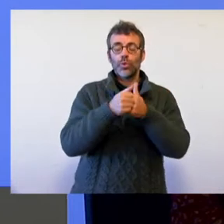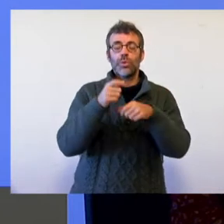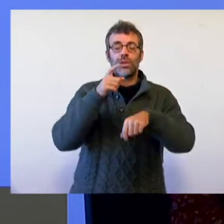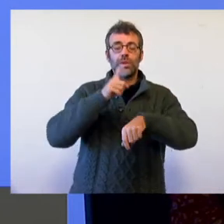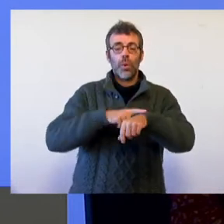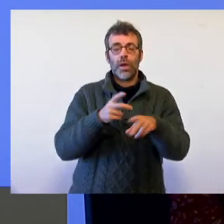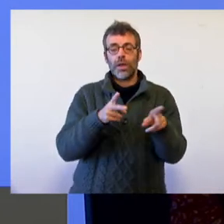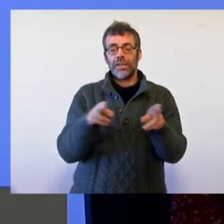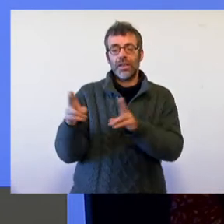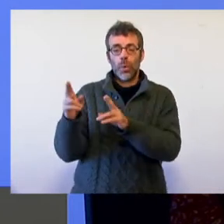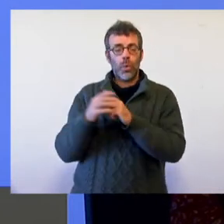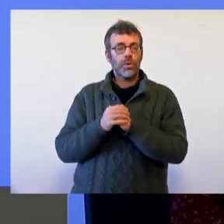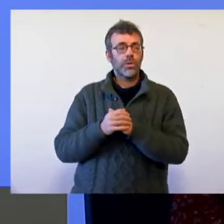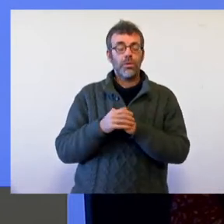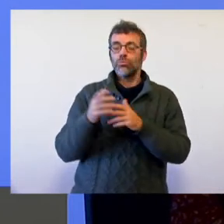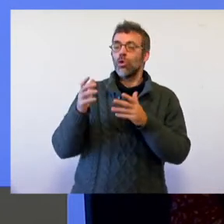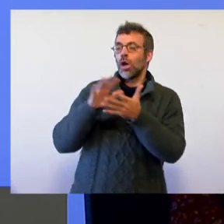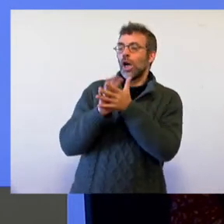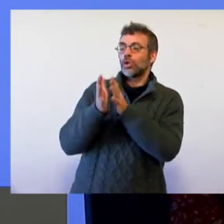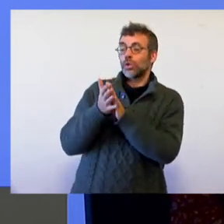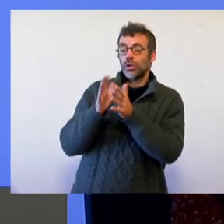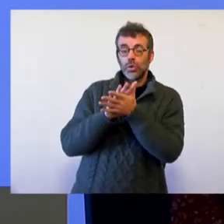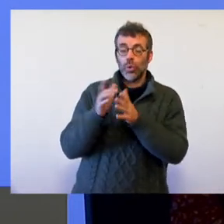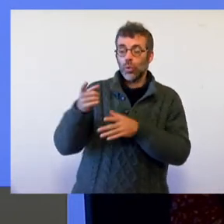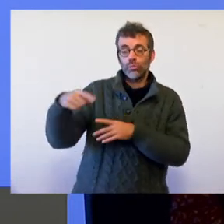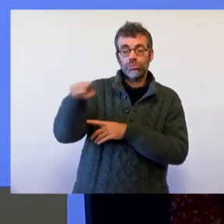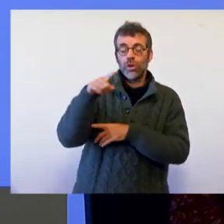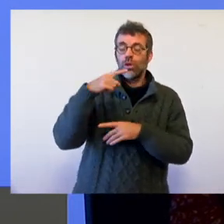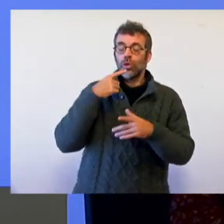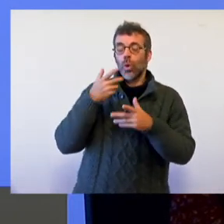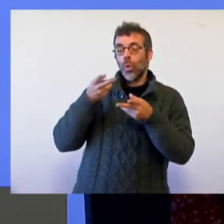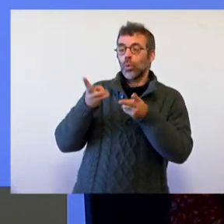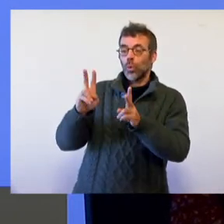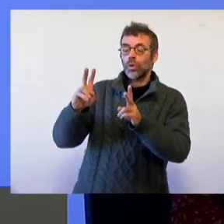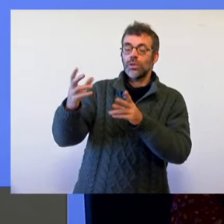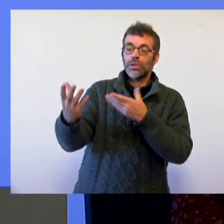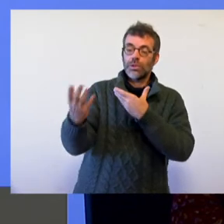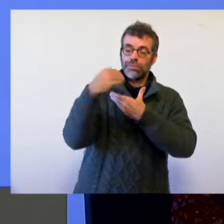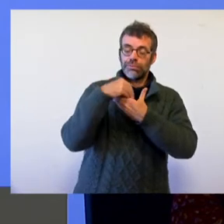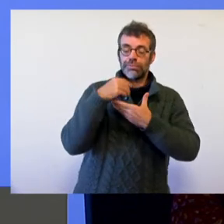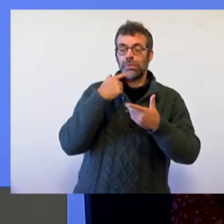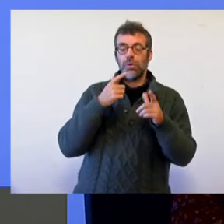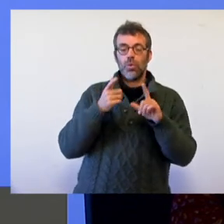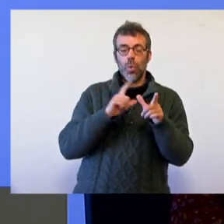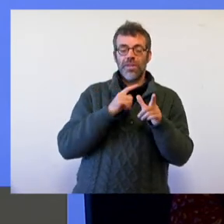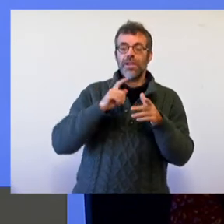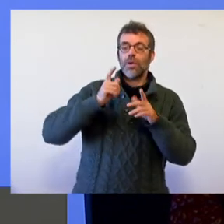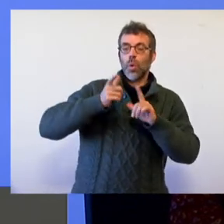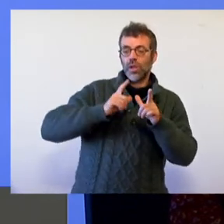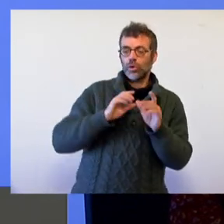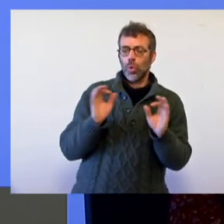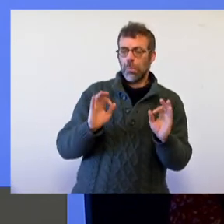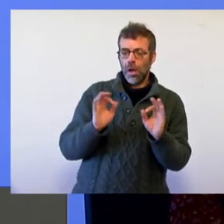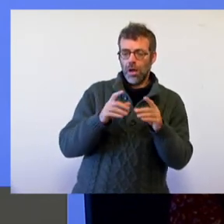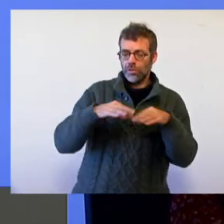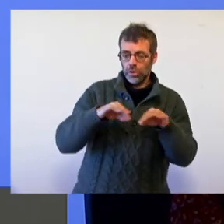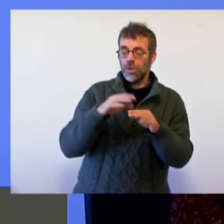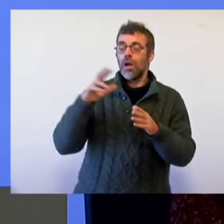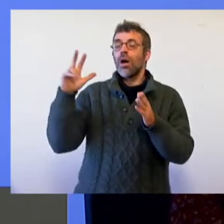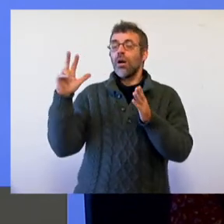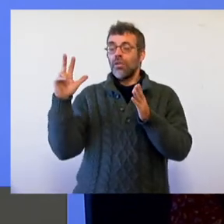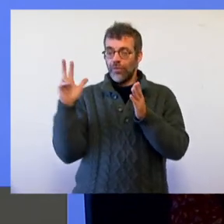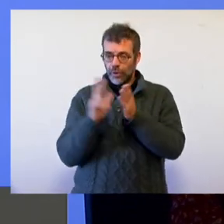certain nombre d'associations et donc elles sont exonérées du paiement de loyer. Qui est contre? Qui s'abstient? Qui ne prend pas part au vote?